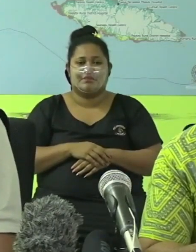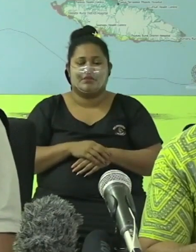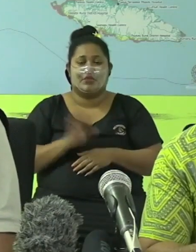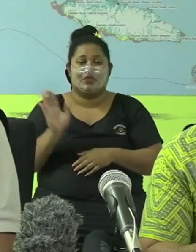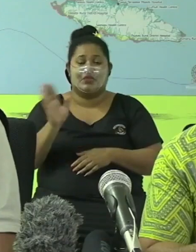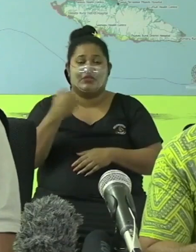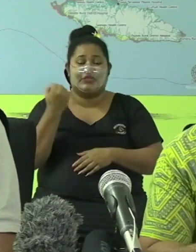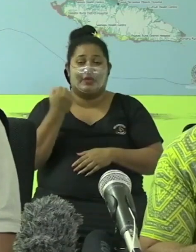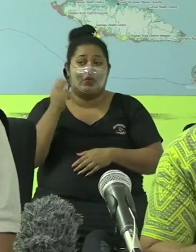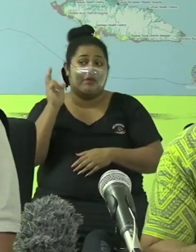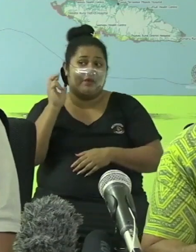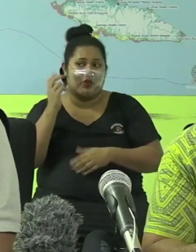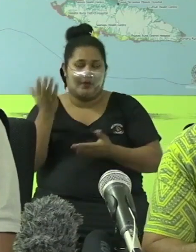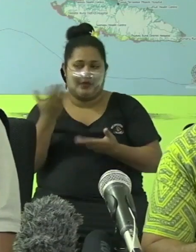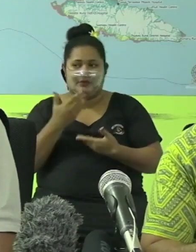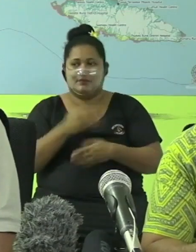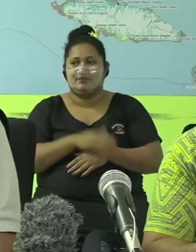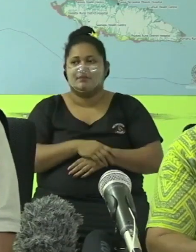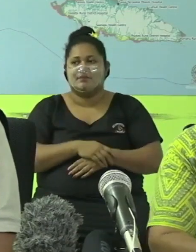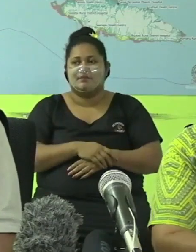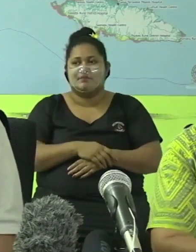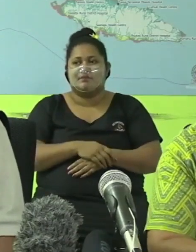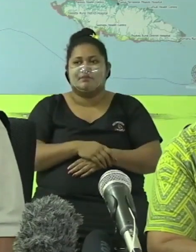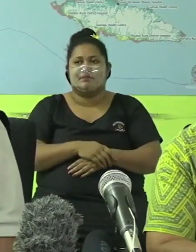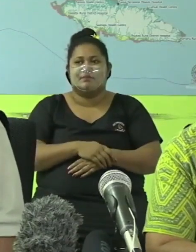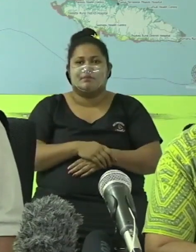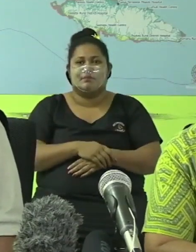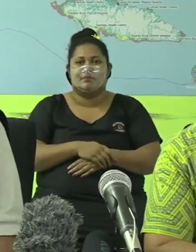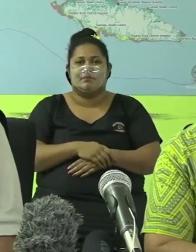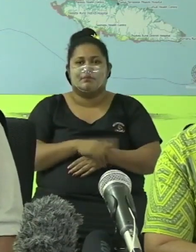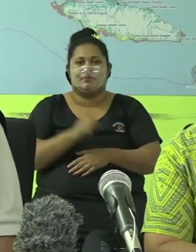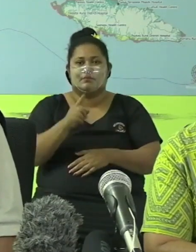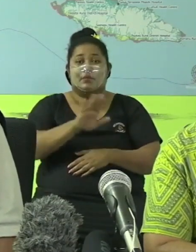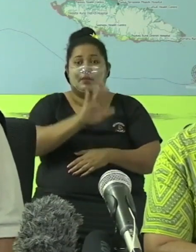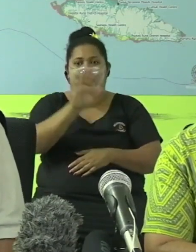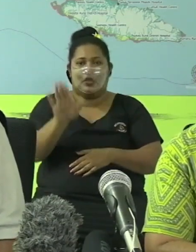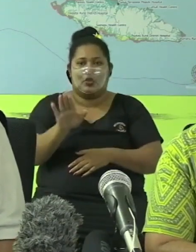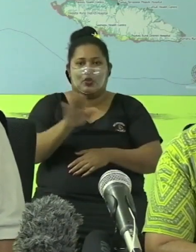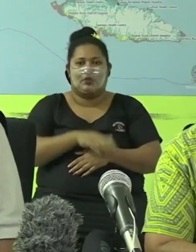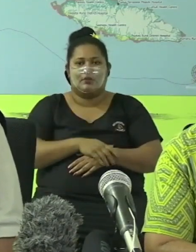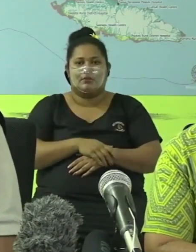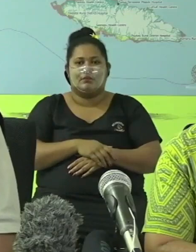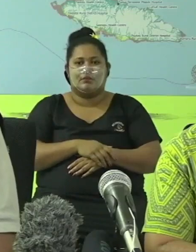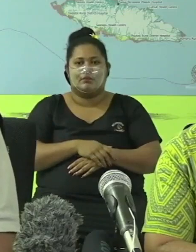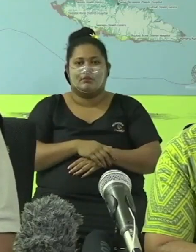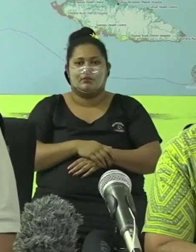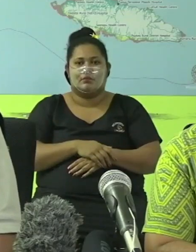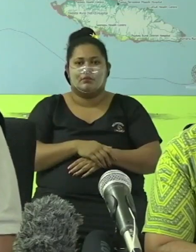tunu.